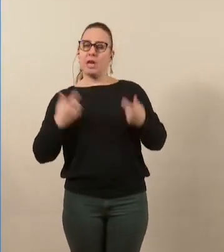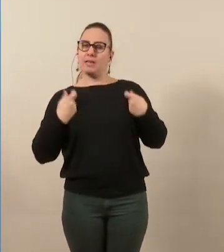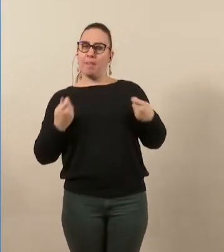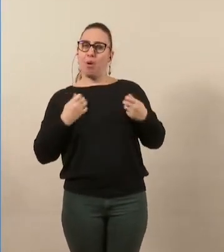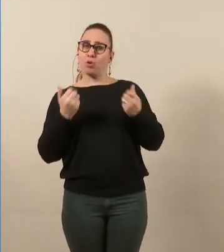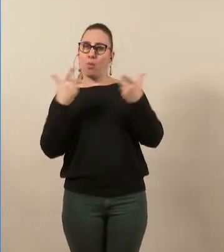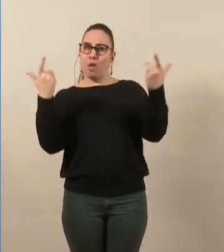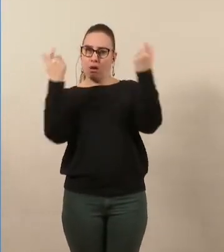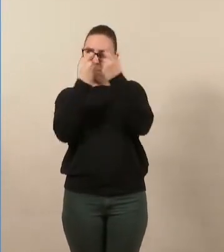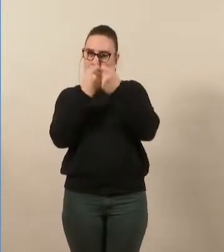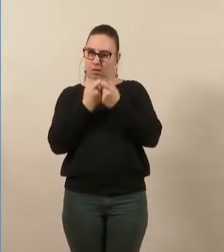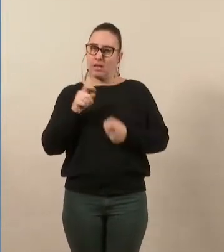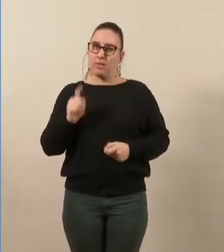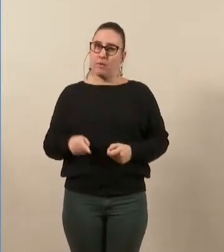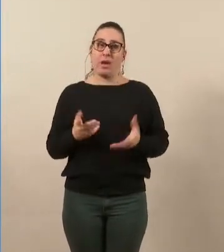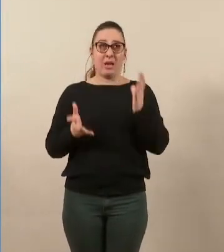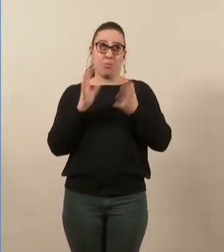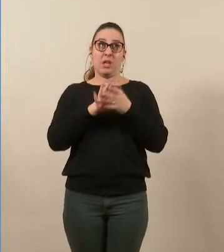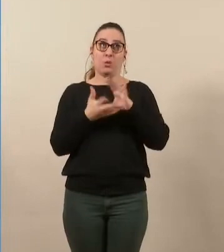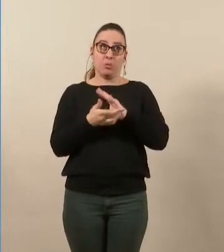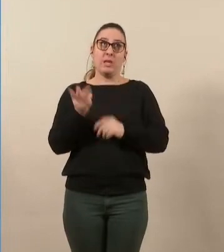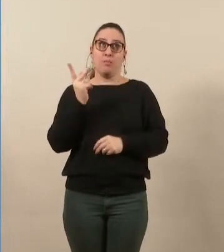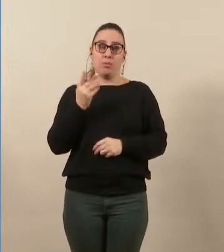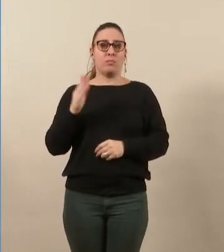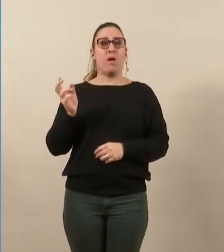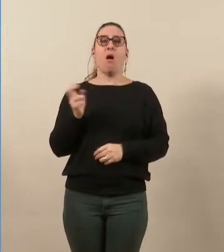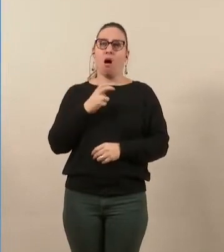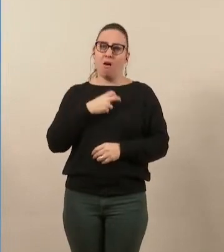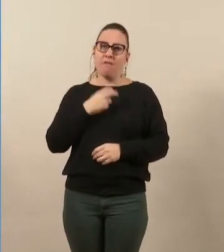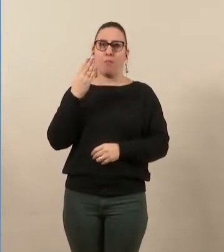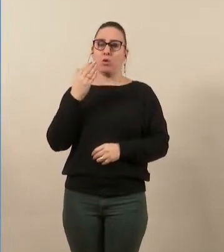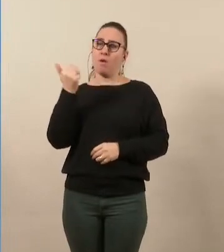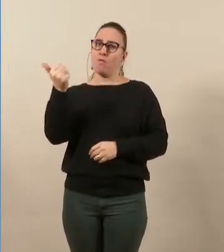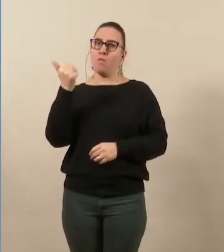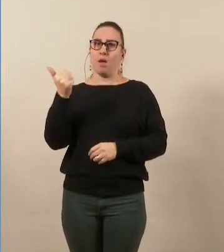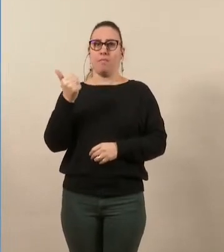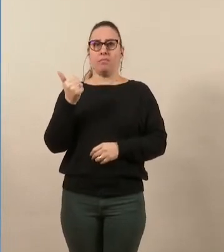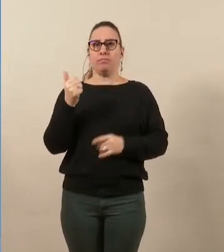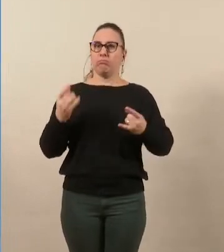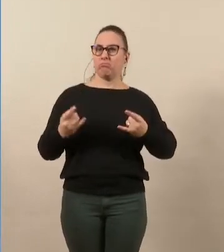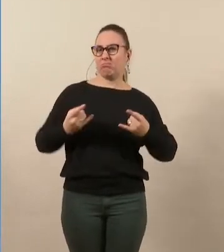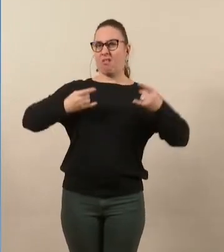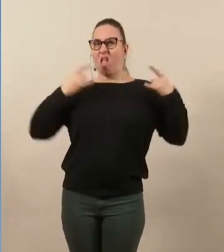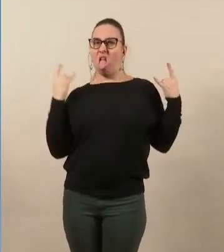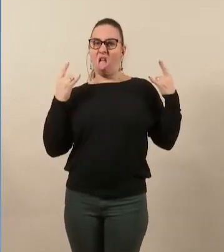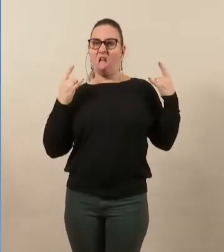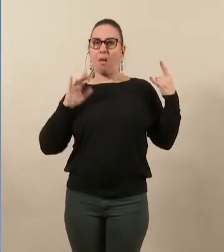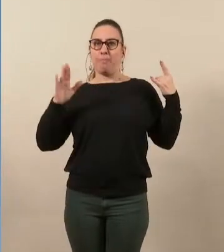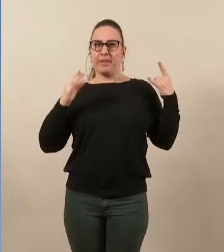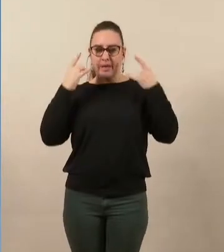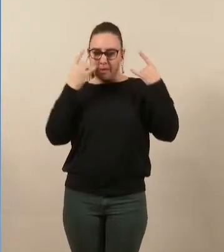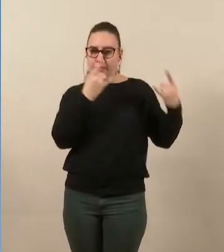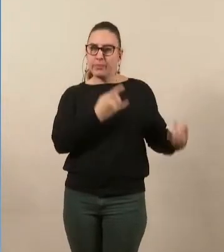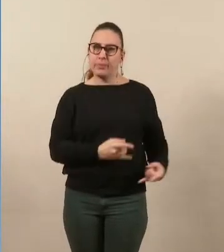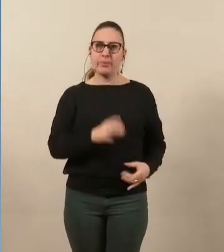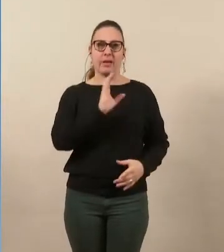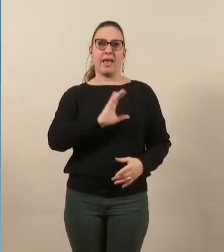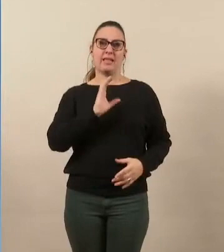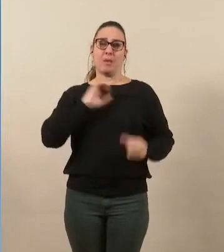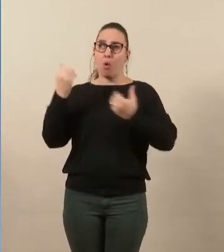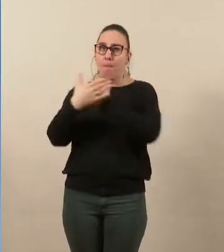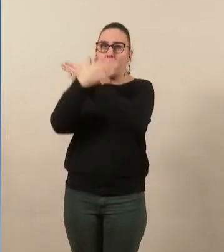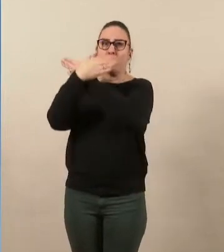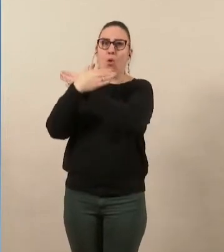faudrait enfin, et c'est sûrement le plus compliqué, que vous appreniez à ranger votre ego mal placé pour rétablir des relations sereines avec la